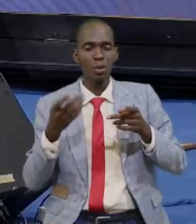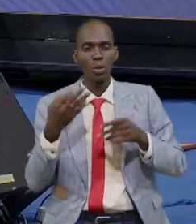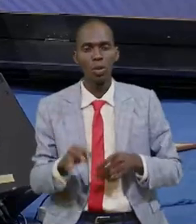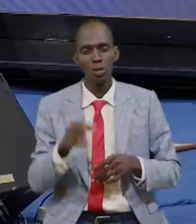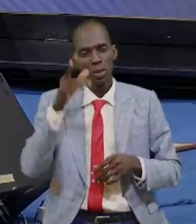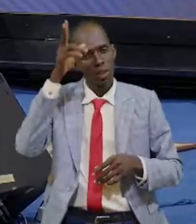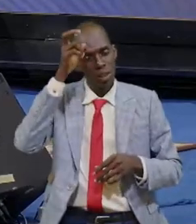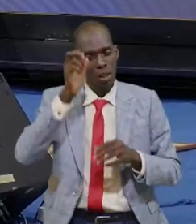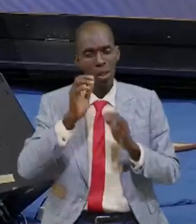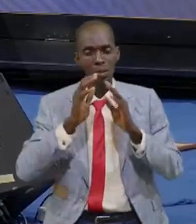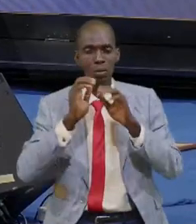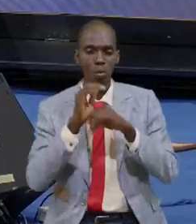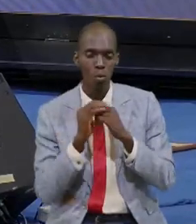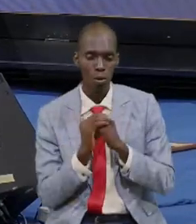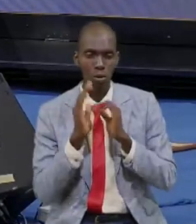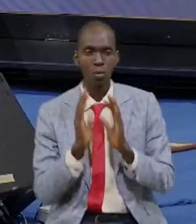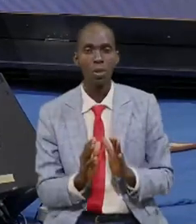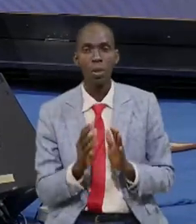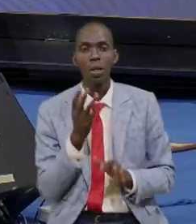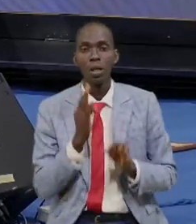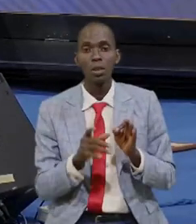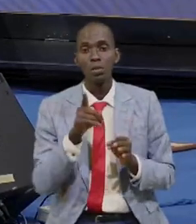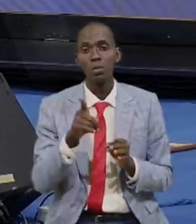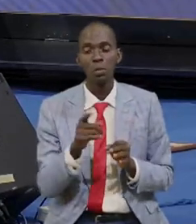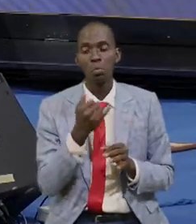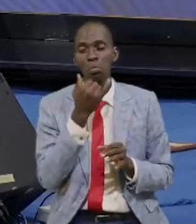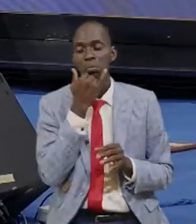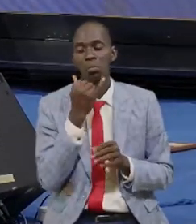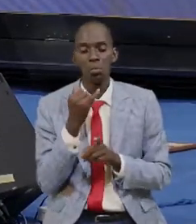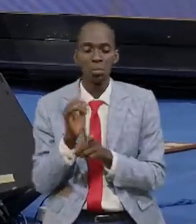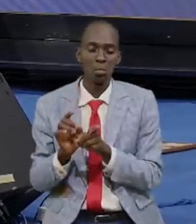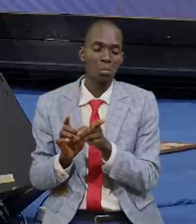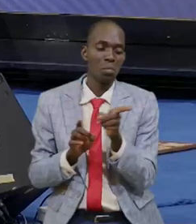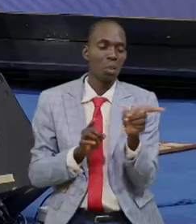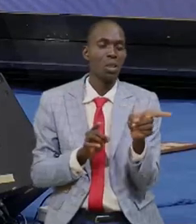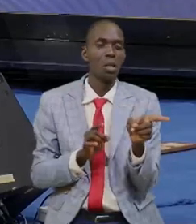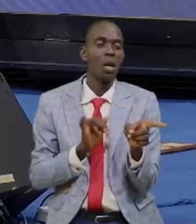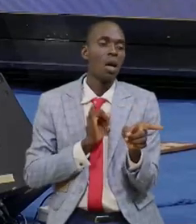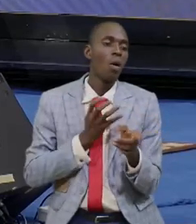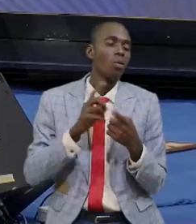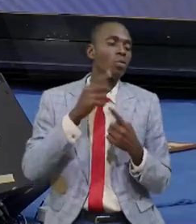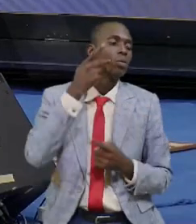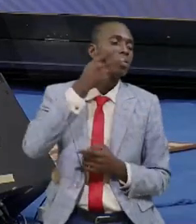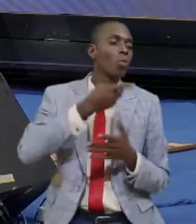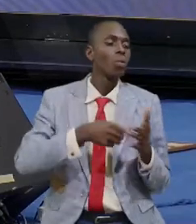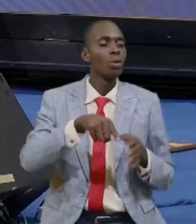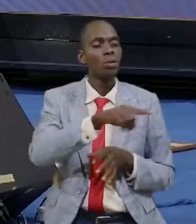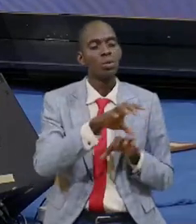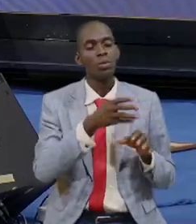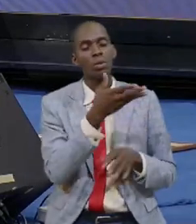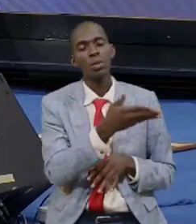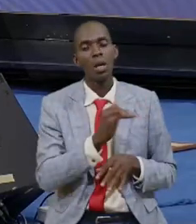des adorateurs de Satan. Et si tu t'égares, et tu vas là-bas, je veux voir ce qu'ils font. Je